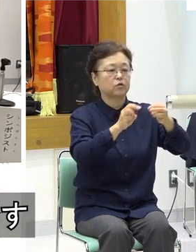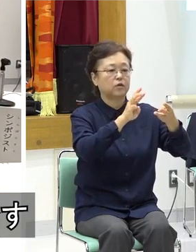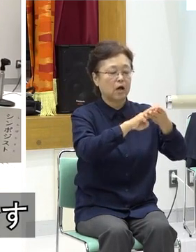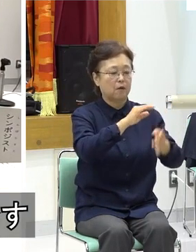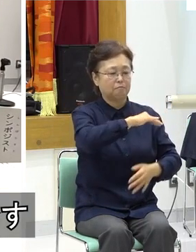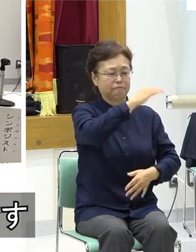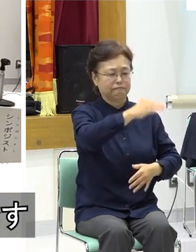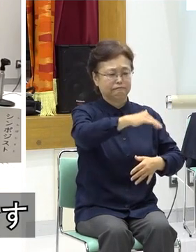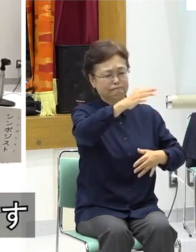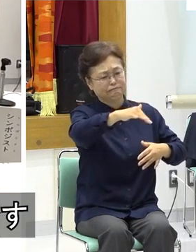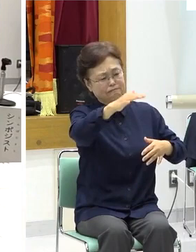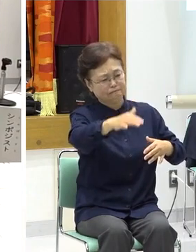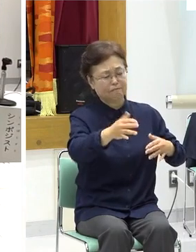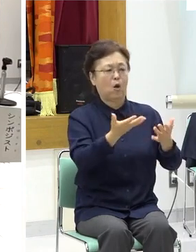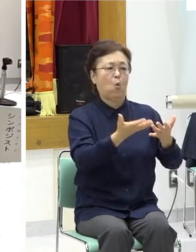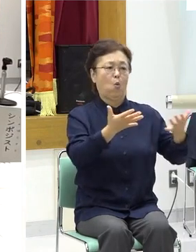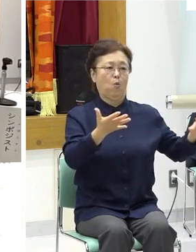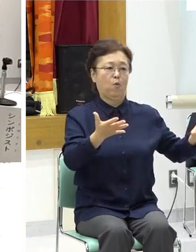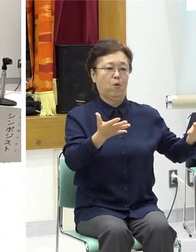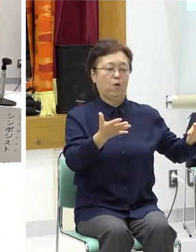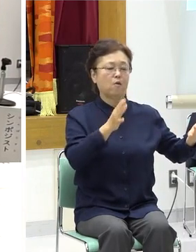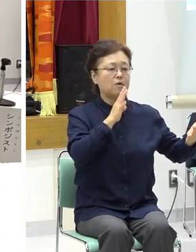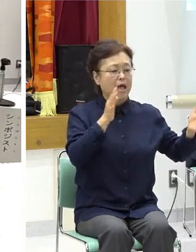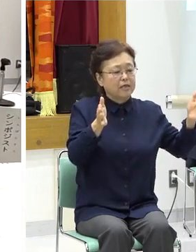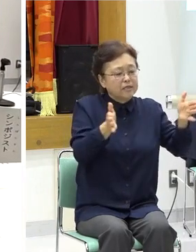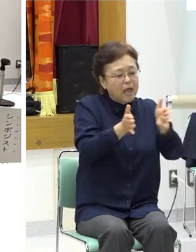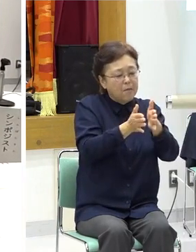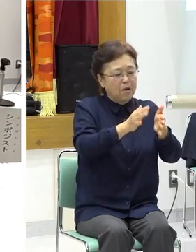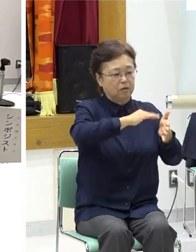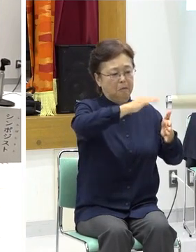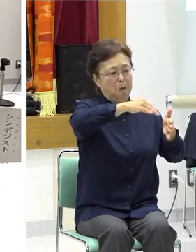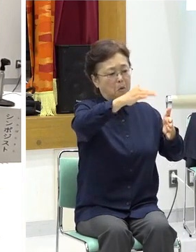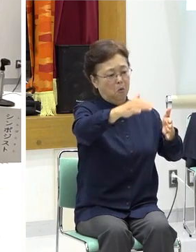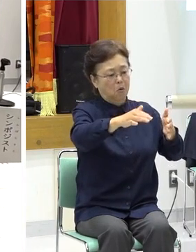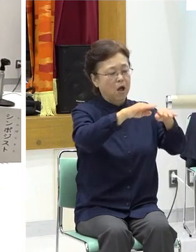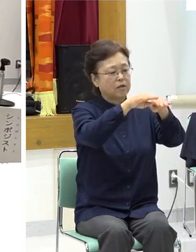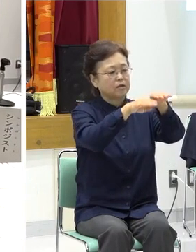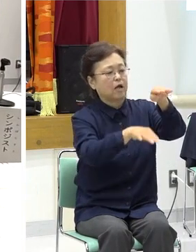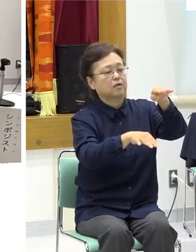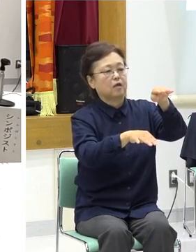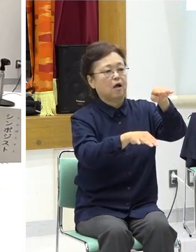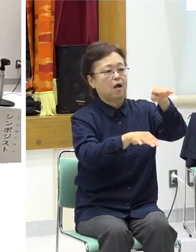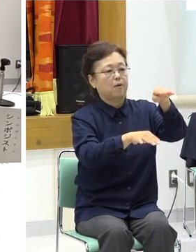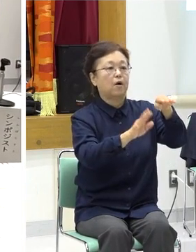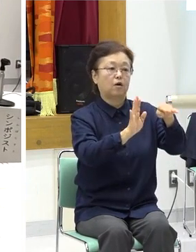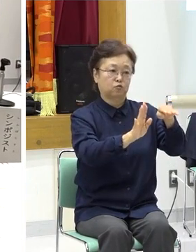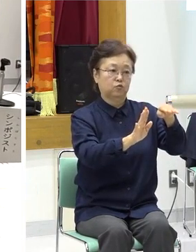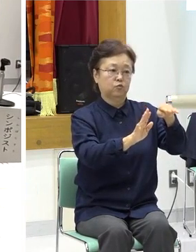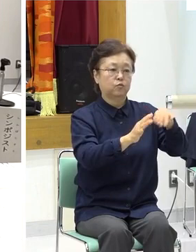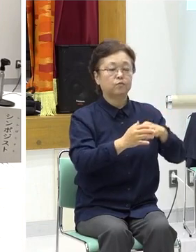ね、吹田市はデコボコ多いんですよ。あんまり本当に狭くてデコボコの、それとね、